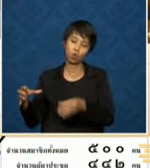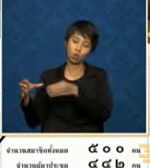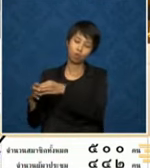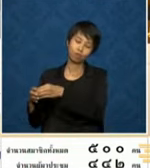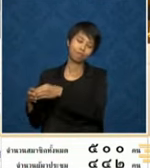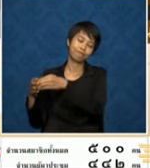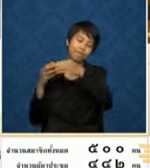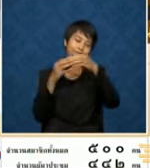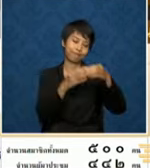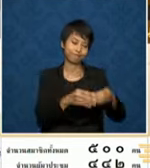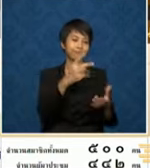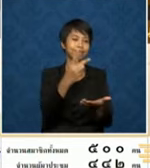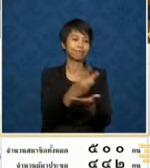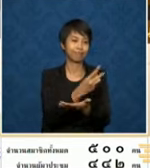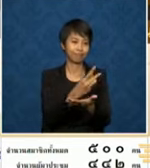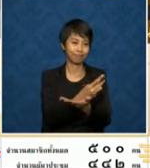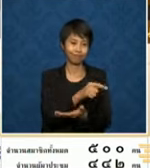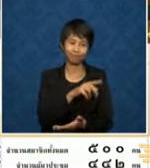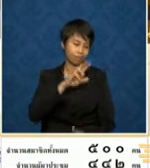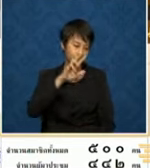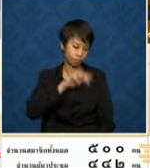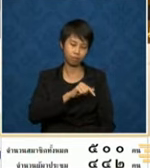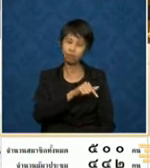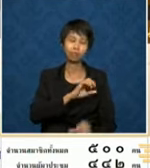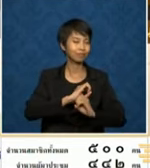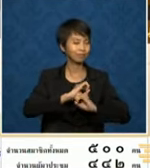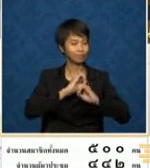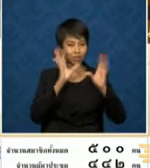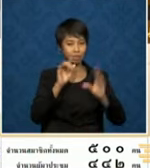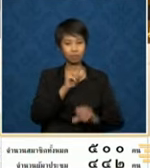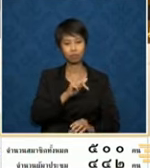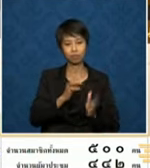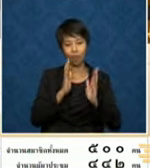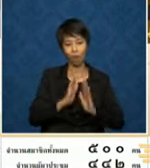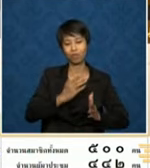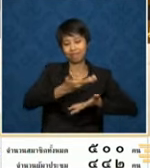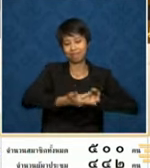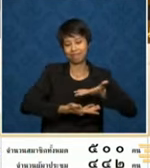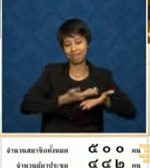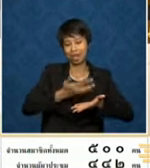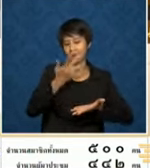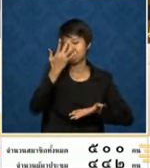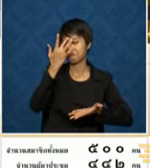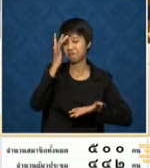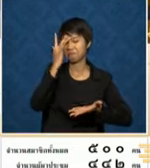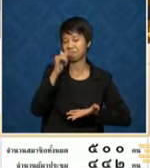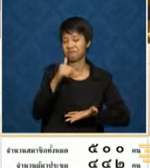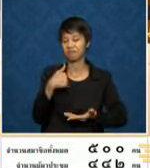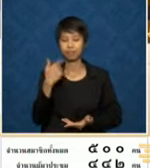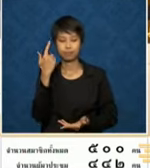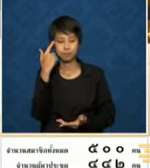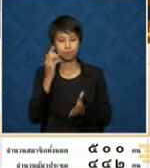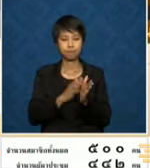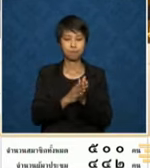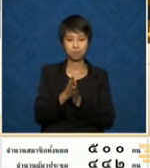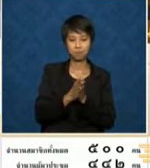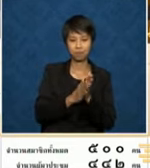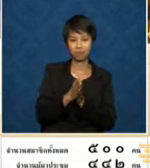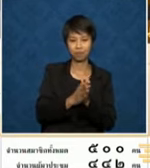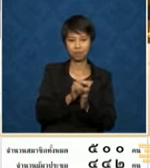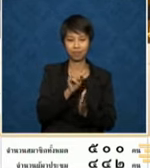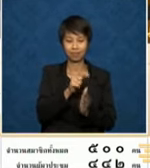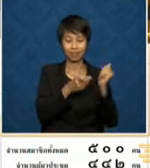านมันปรากฏชัดเจนครับพ่อค้าหัวใสนะครับใช้ช่องทางในการน